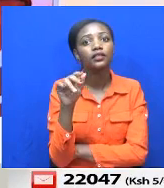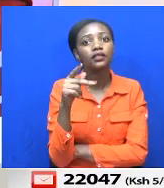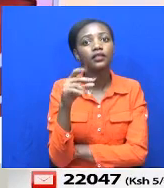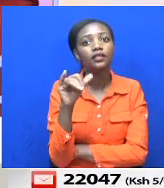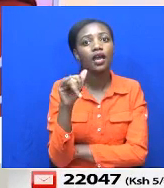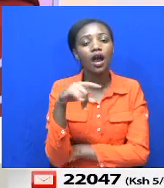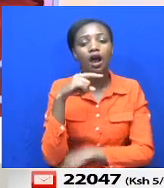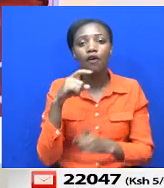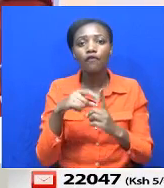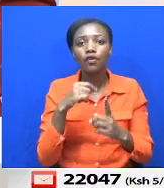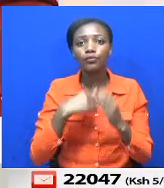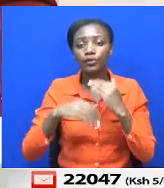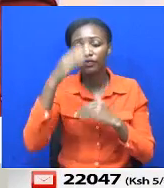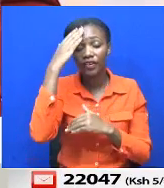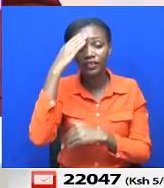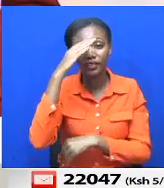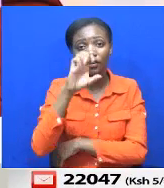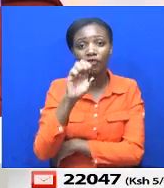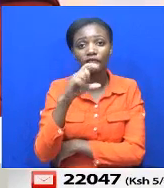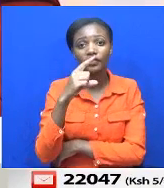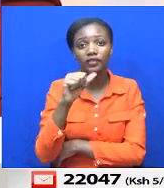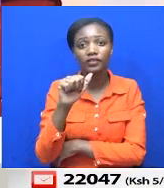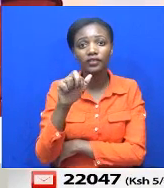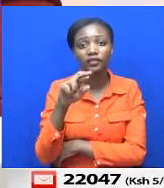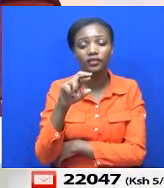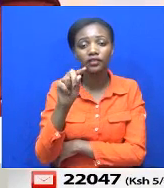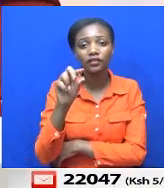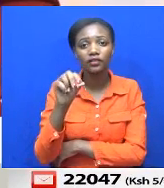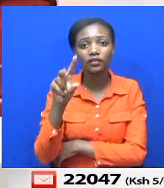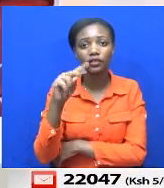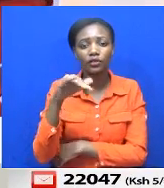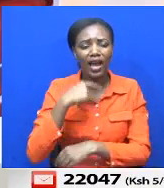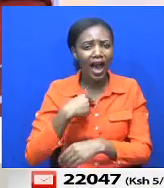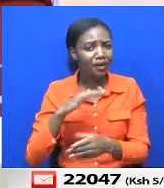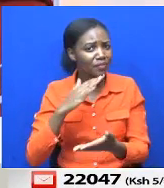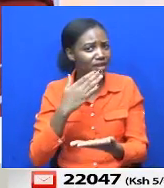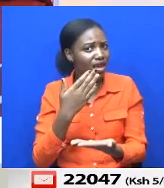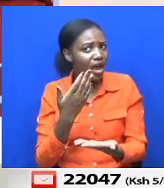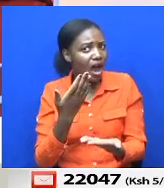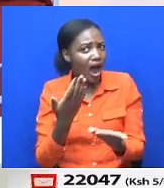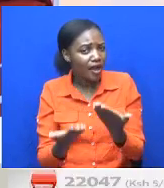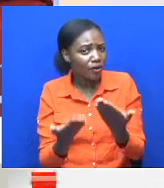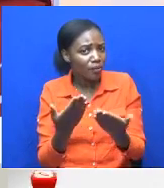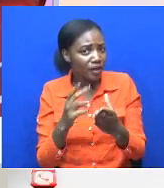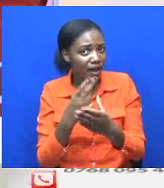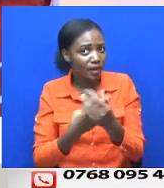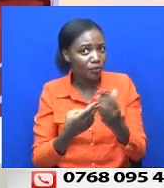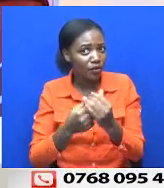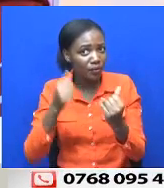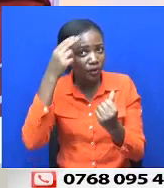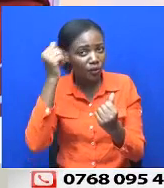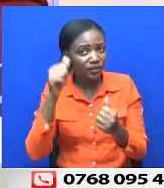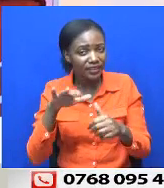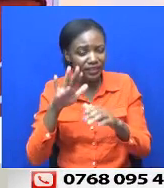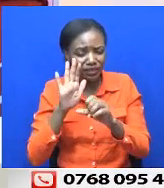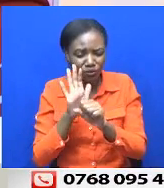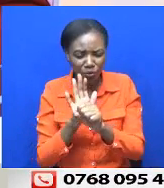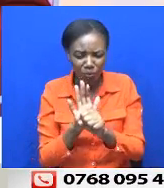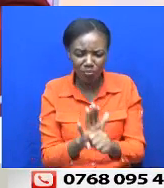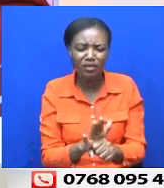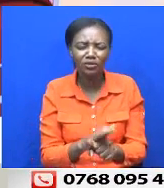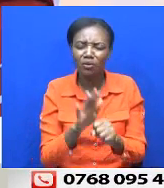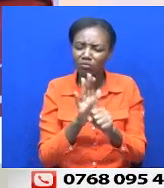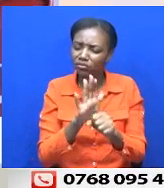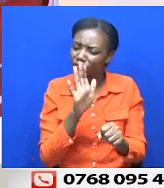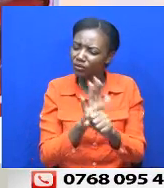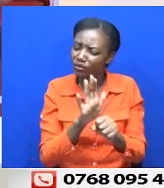Egerton. Na niweza kulinganisha dhulma na vifo hivi, kwa sababu ni dhulma ndiyo inaelekea kuleta vifo vya